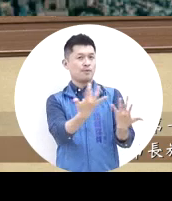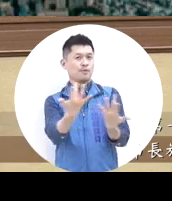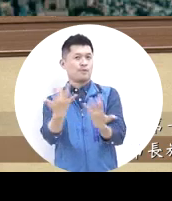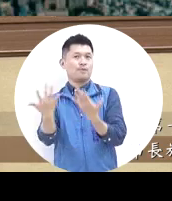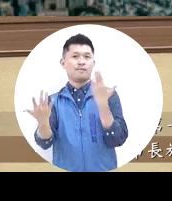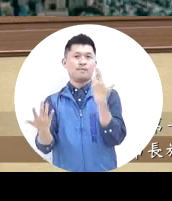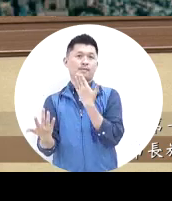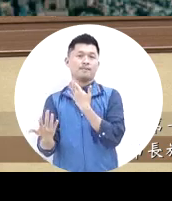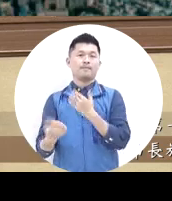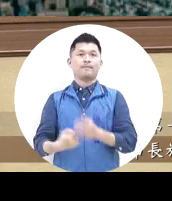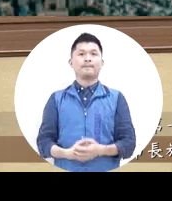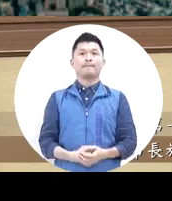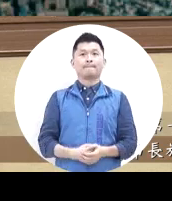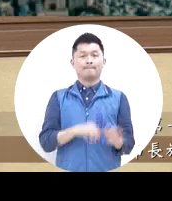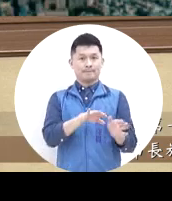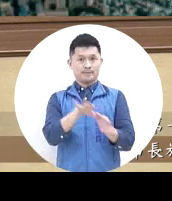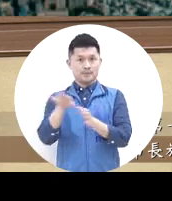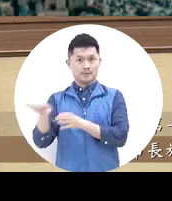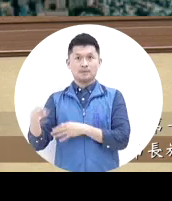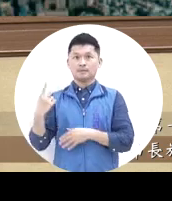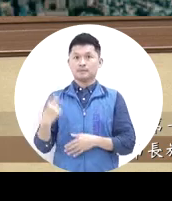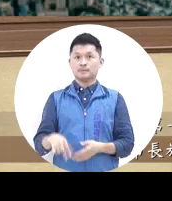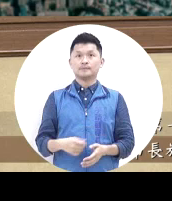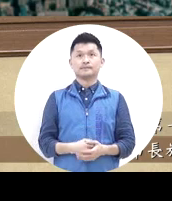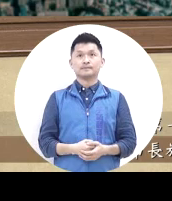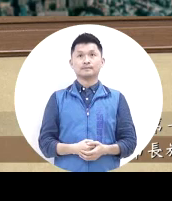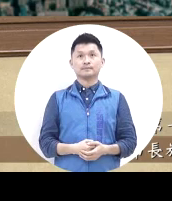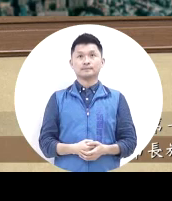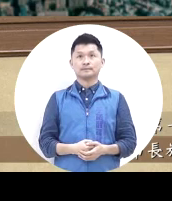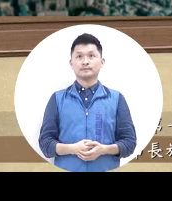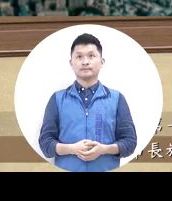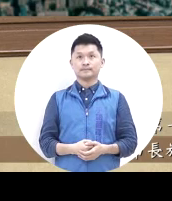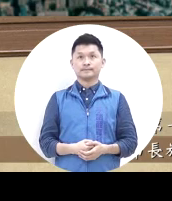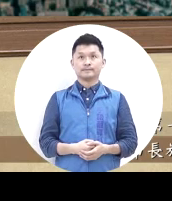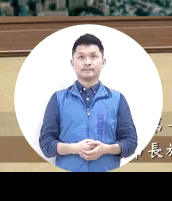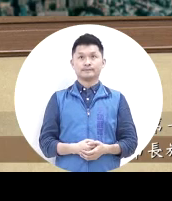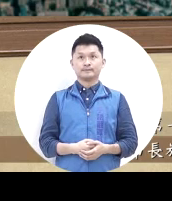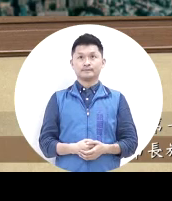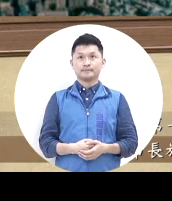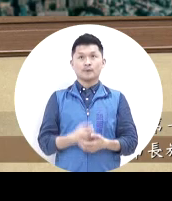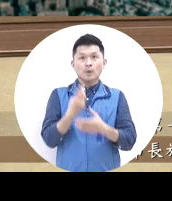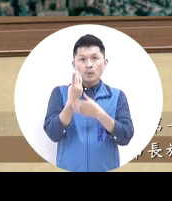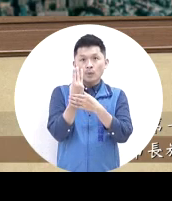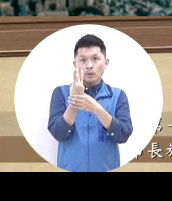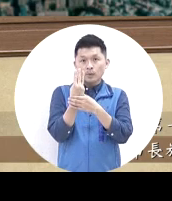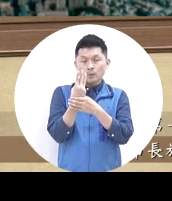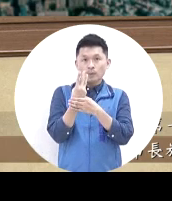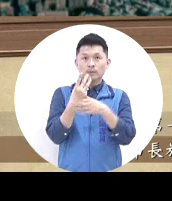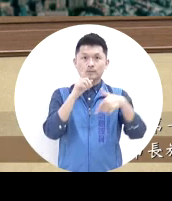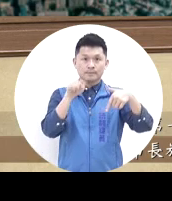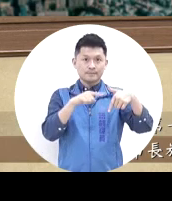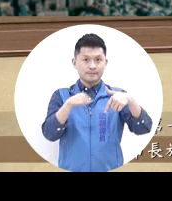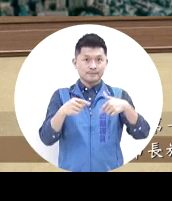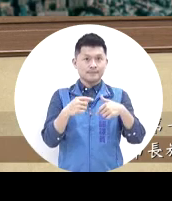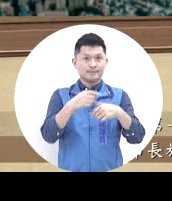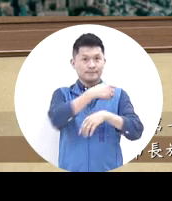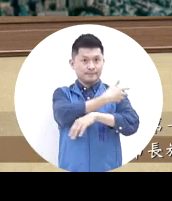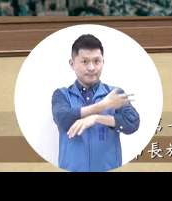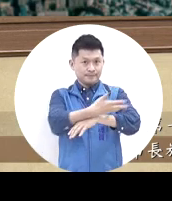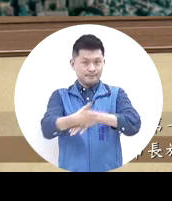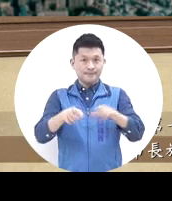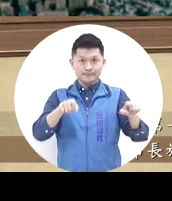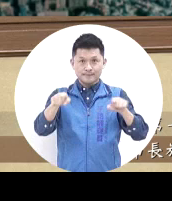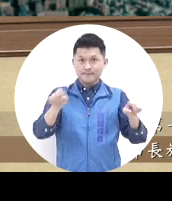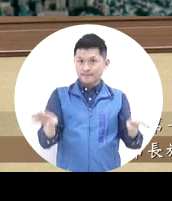除了这个以外，我们温宅郡的计划今年正式启动，我们第